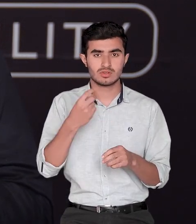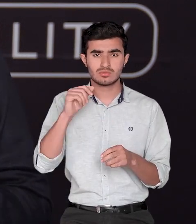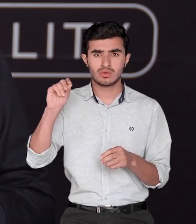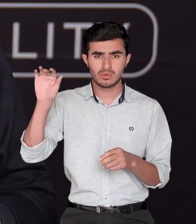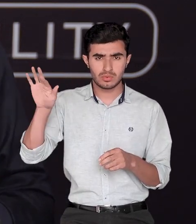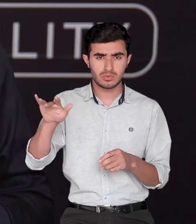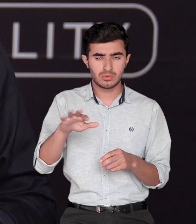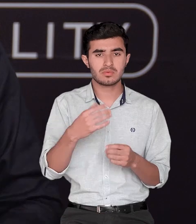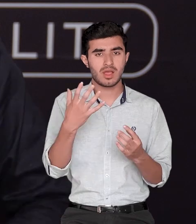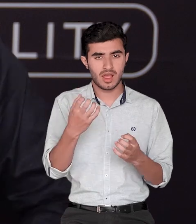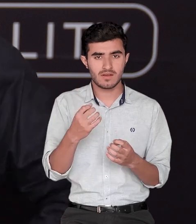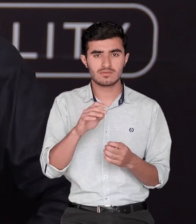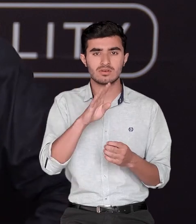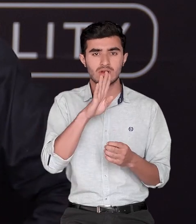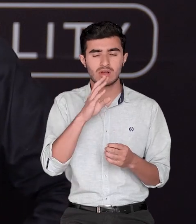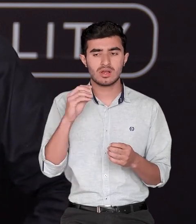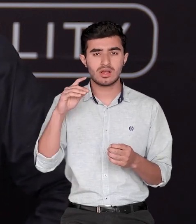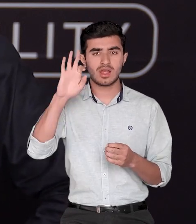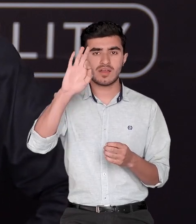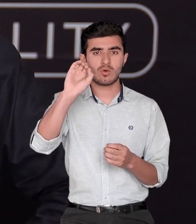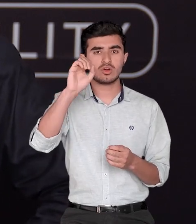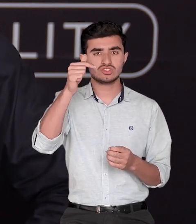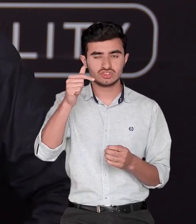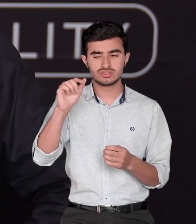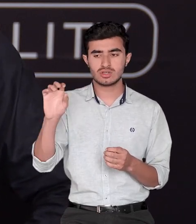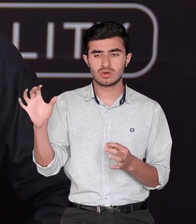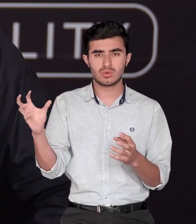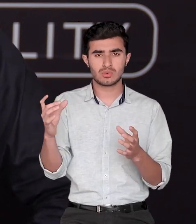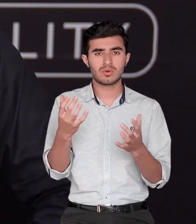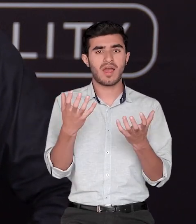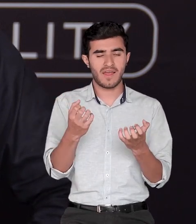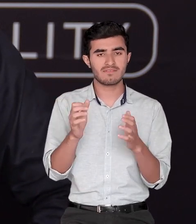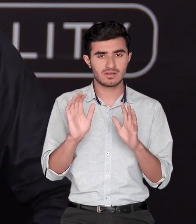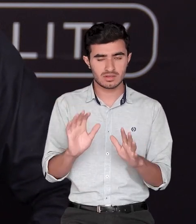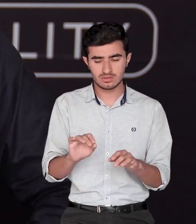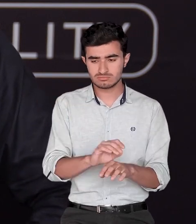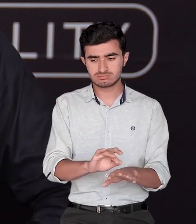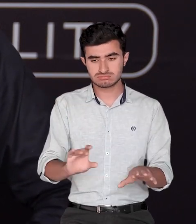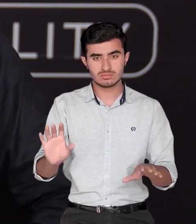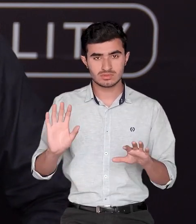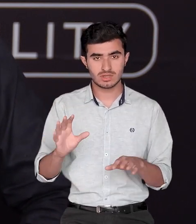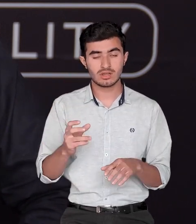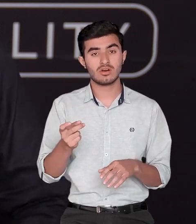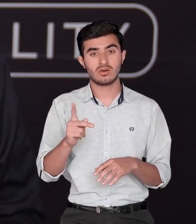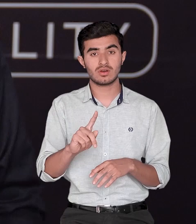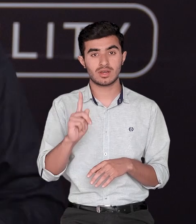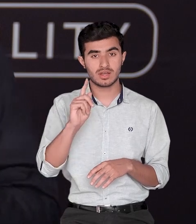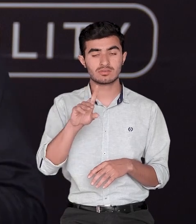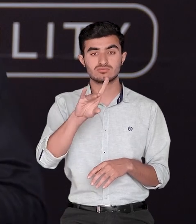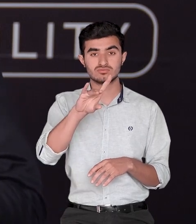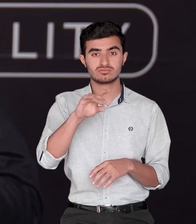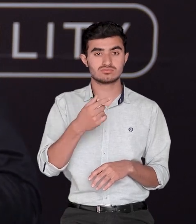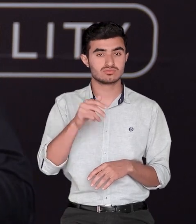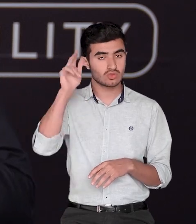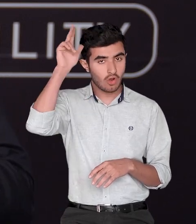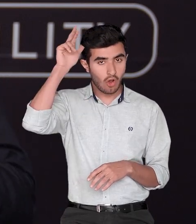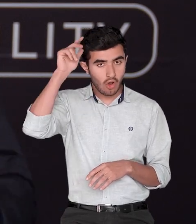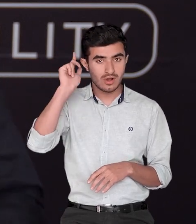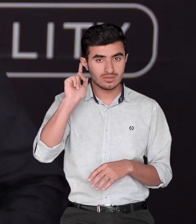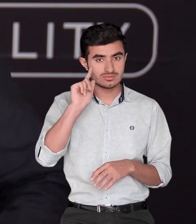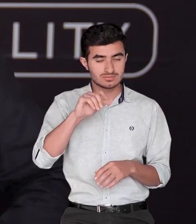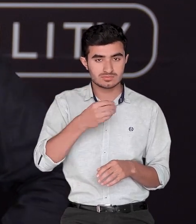एक लेयर थी इसकी फॉग की, जो सरफेस पे थी ज़मीन के साथ, और वहाँ पे एक ग्रे